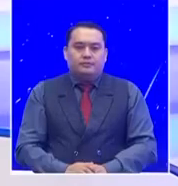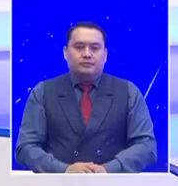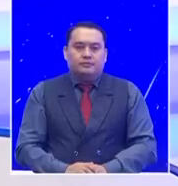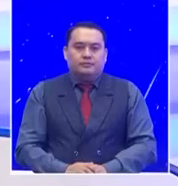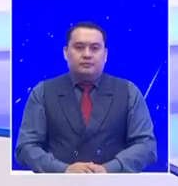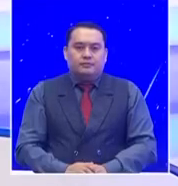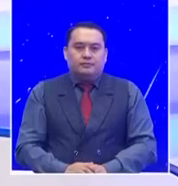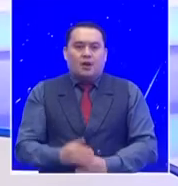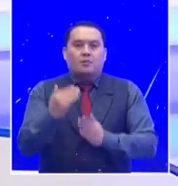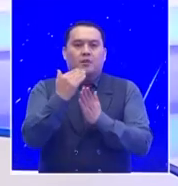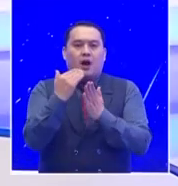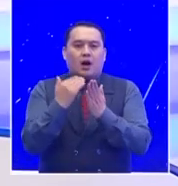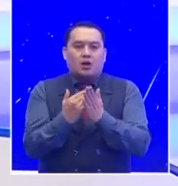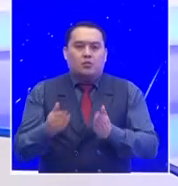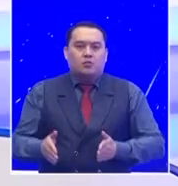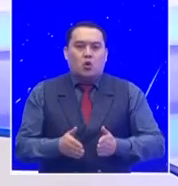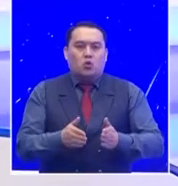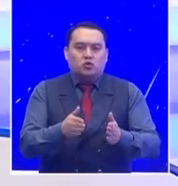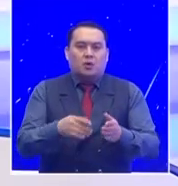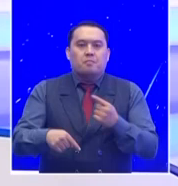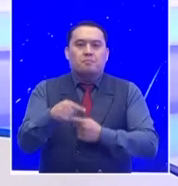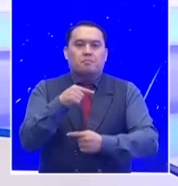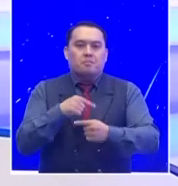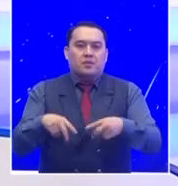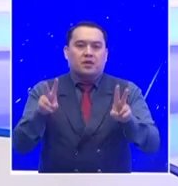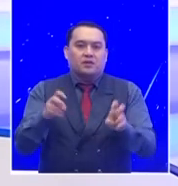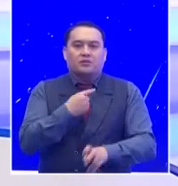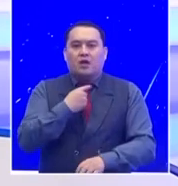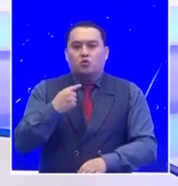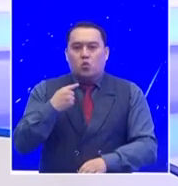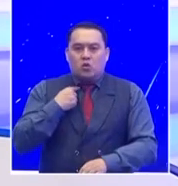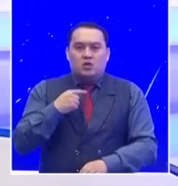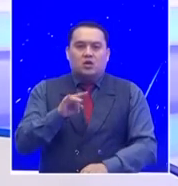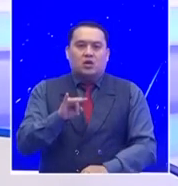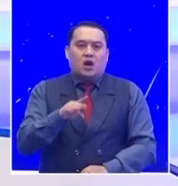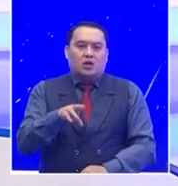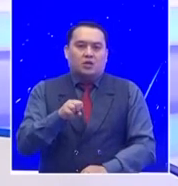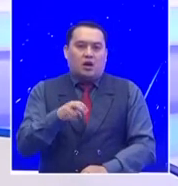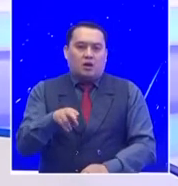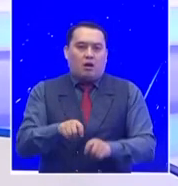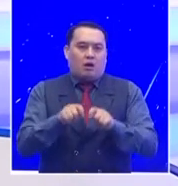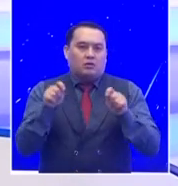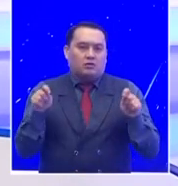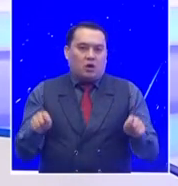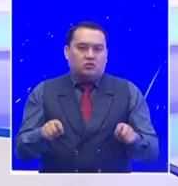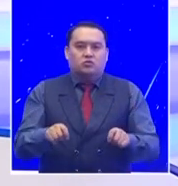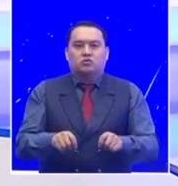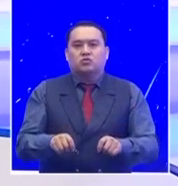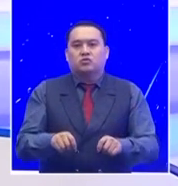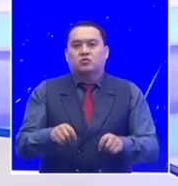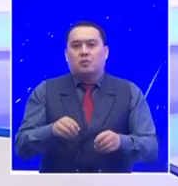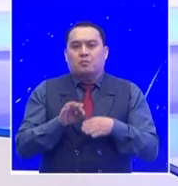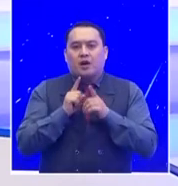Как стать предпринимателем? Программа «Дорожная карта бизнеса» стала для талдыкурганки Натальи Рыбченко открытием. При содействии